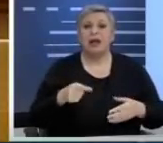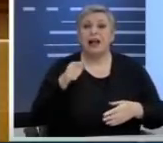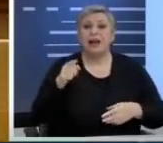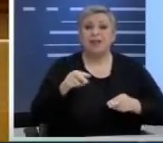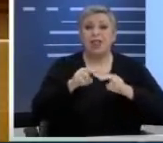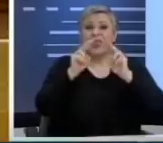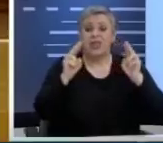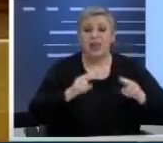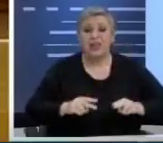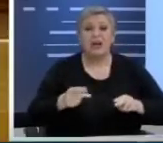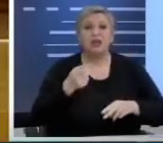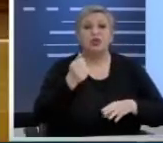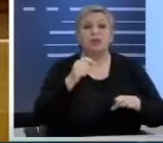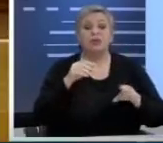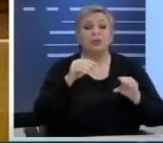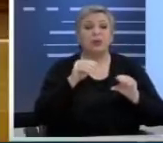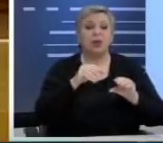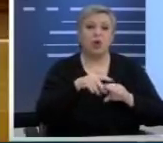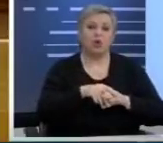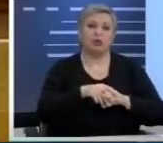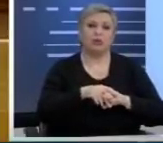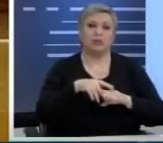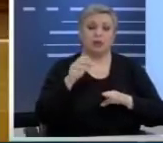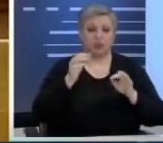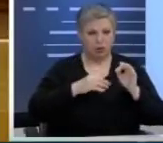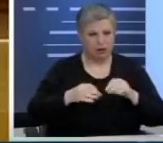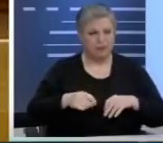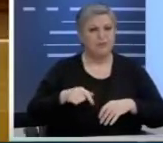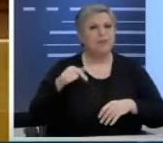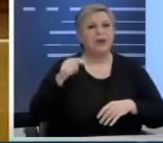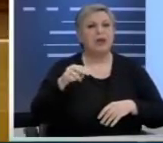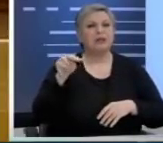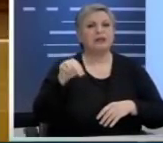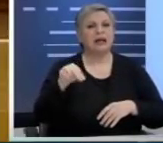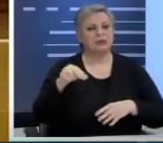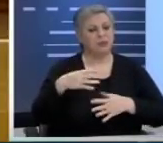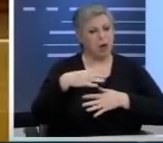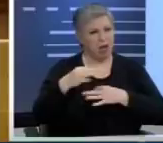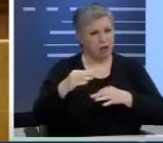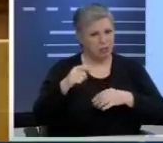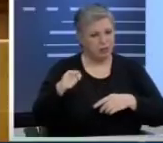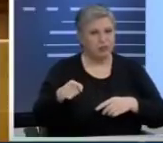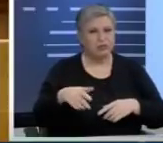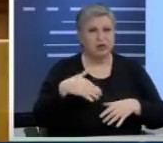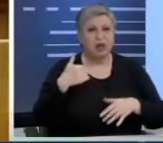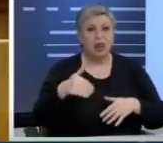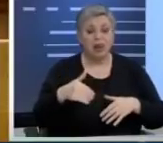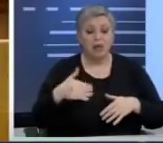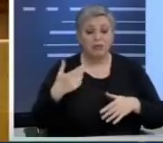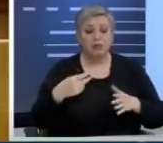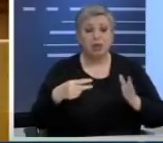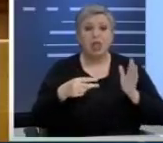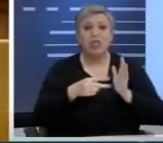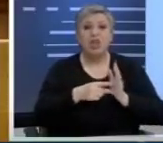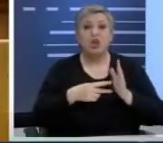Δουνουτού. Ο Ντάισεμπλουμ, σε μια συνέντευξη στο Παύλο Τσίμα, λέει «καμία μεταρρύθμιση στο δεύτερο μισό